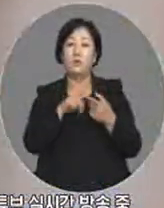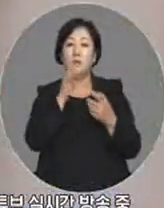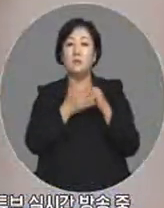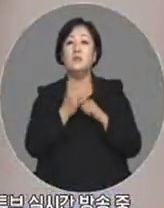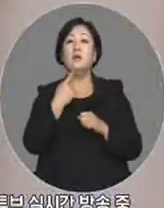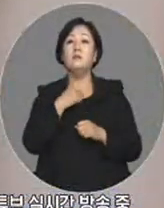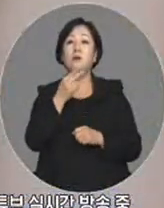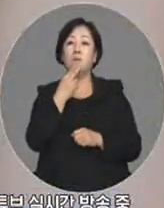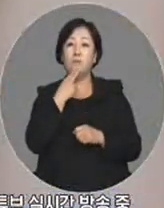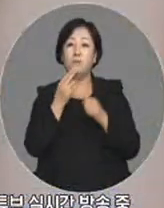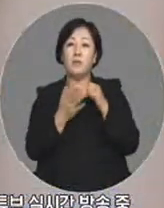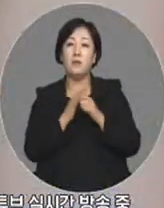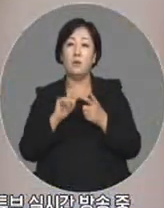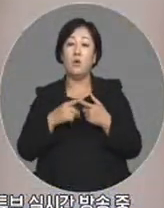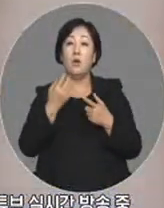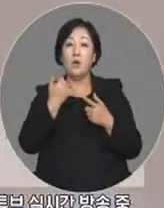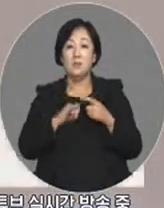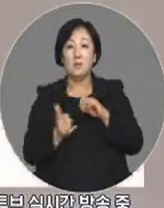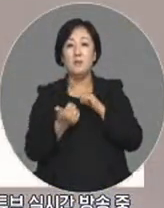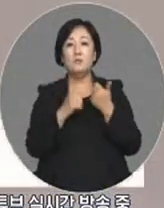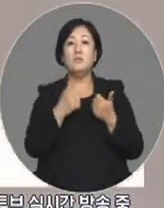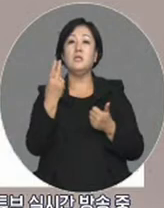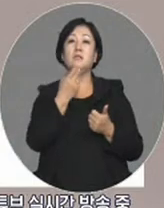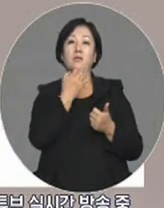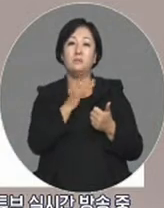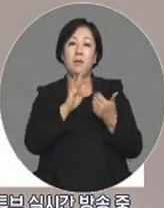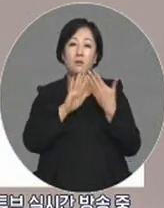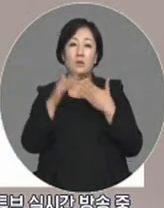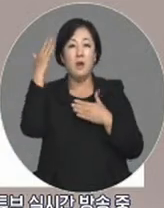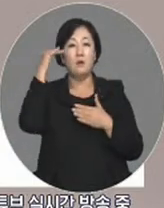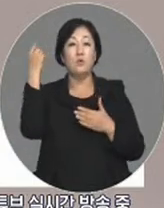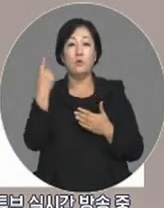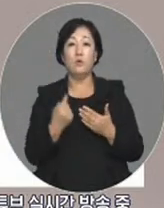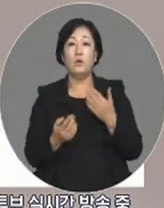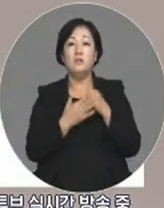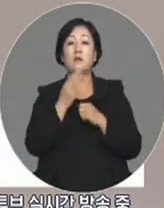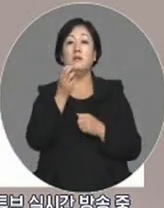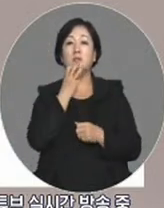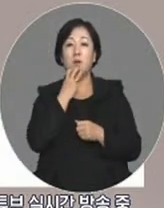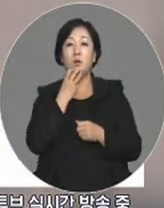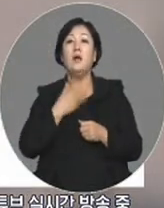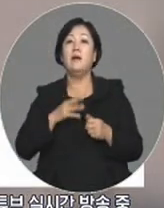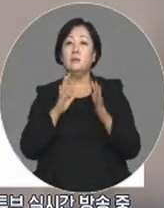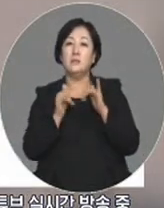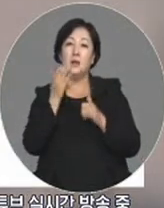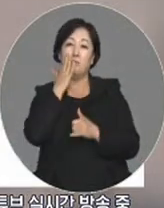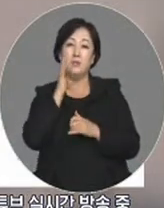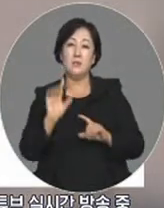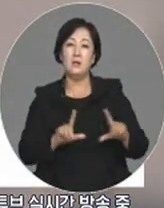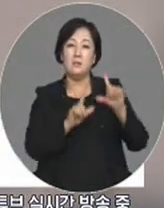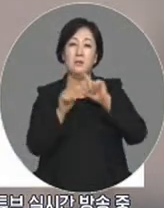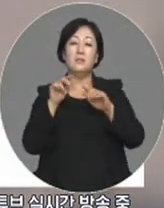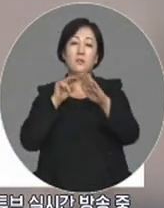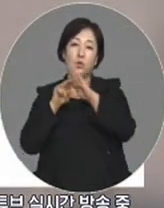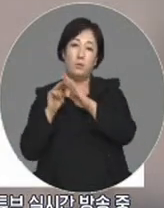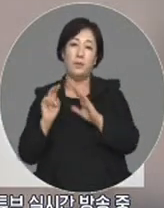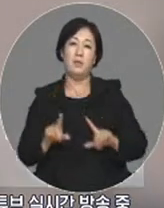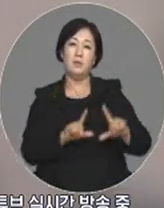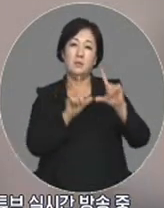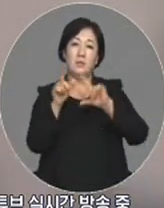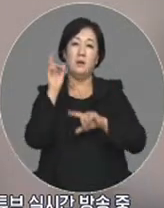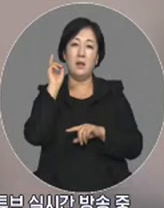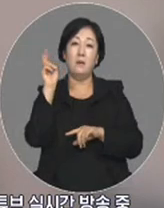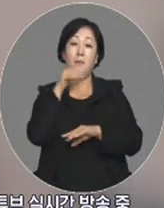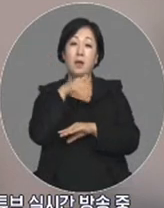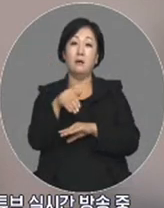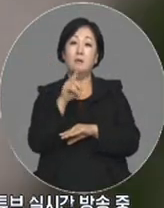유기하셨나요? A씨는 아이들이 숨진 2018년 이후 한국에 들어와 서울과 지인이 있는 울산 등에서 도피 생활을 해왔던 걸로